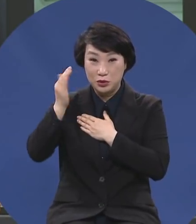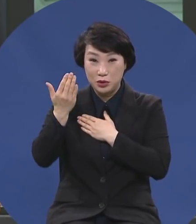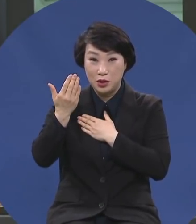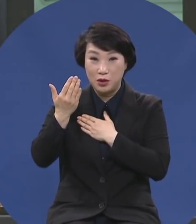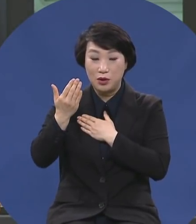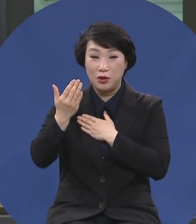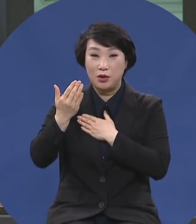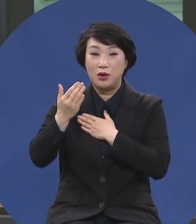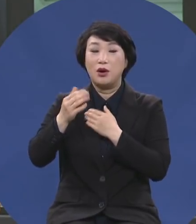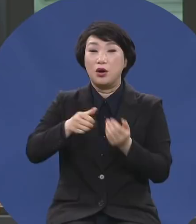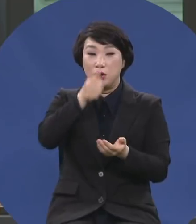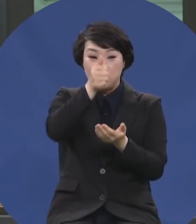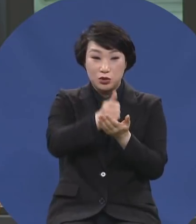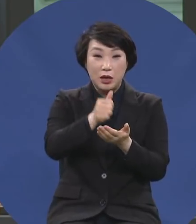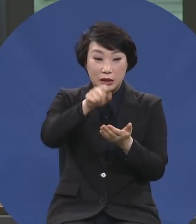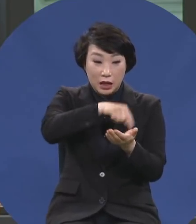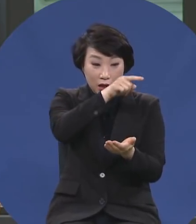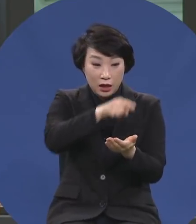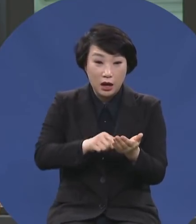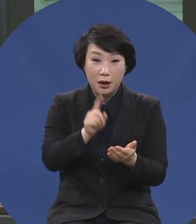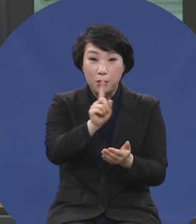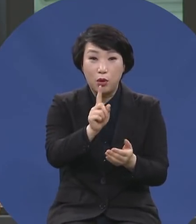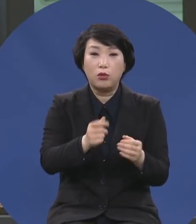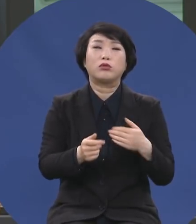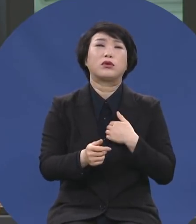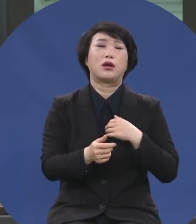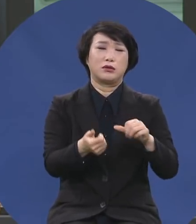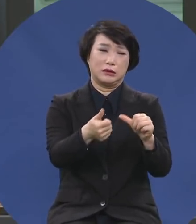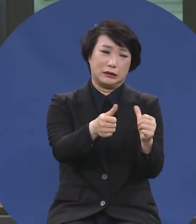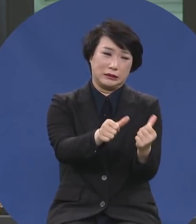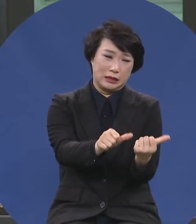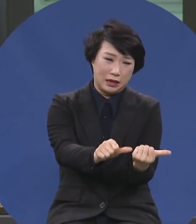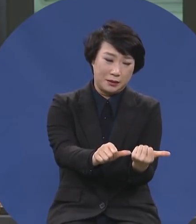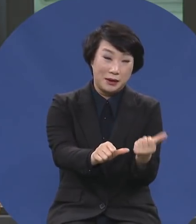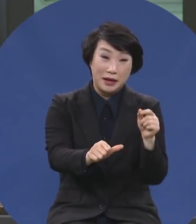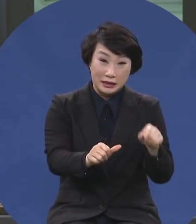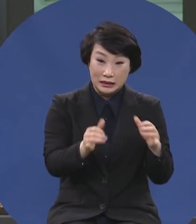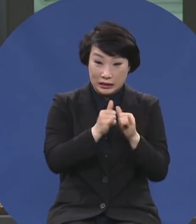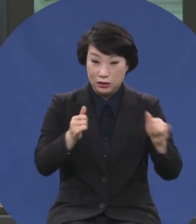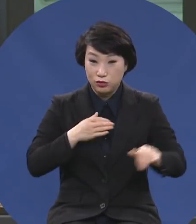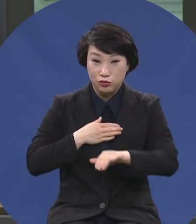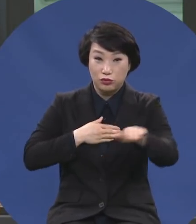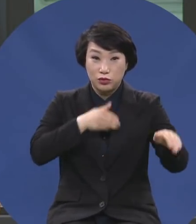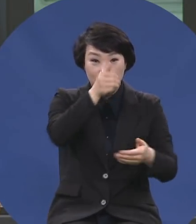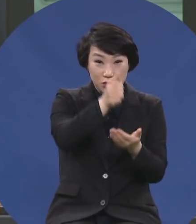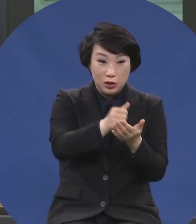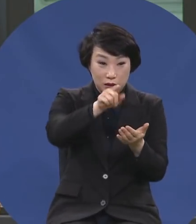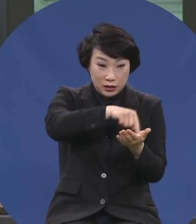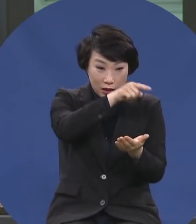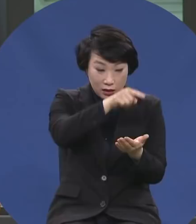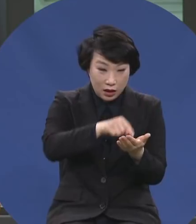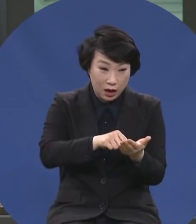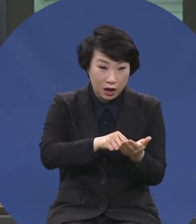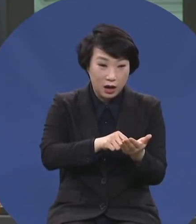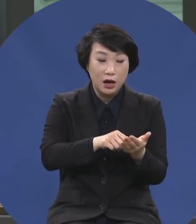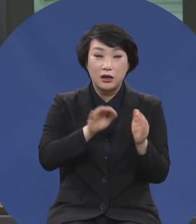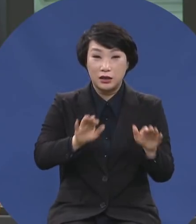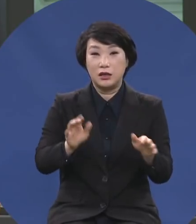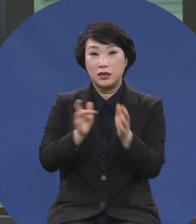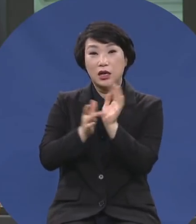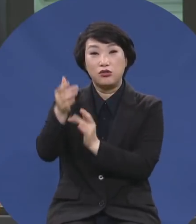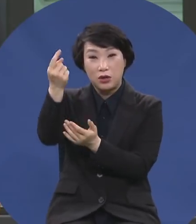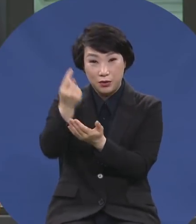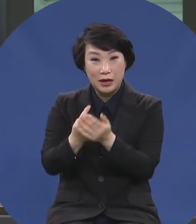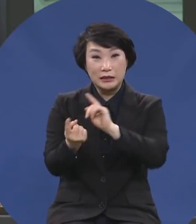되어 죄값은 사망이라고는 인류의 죄값을